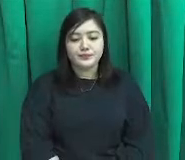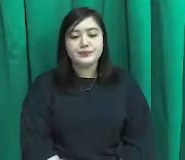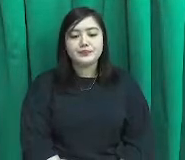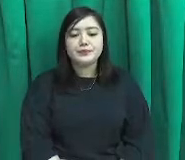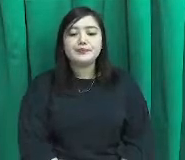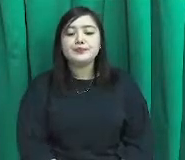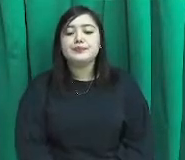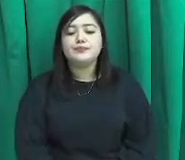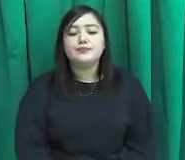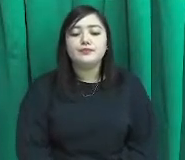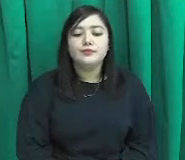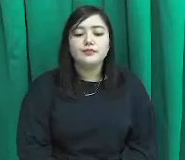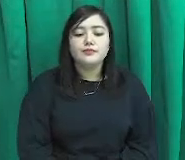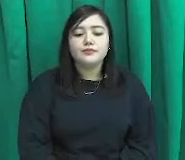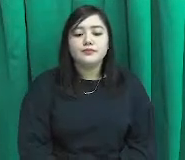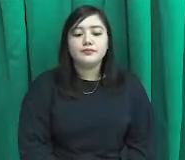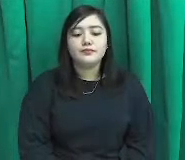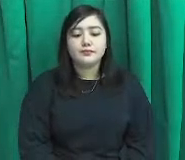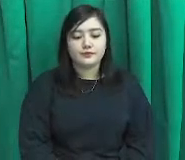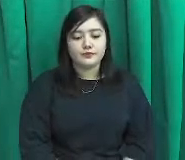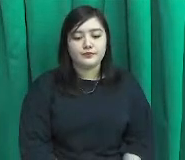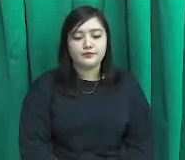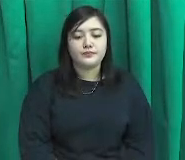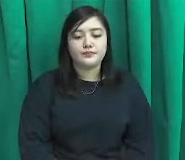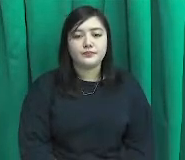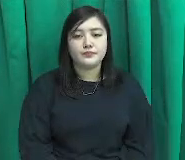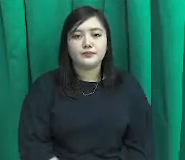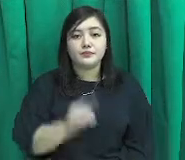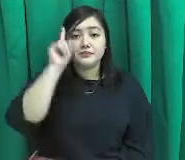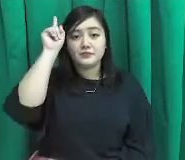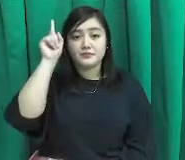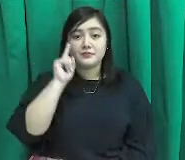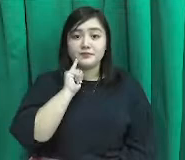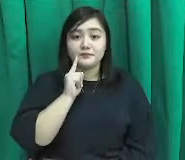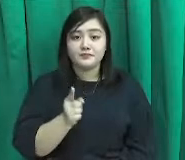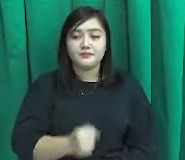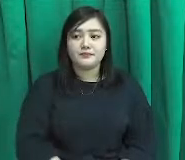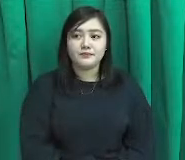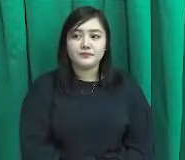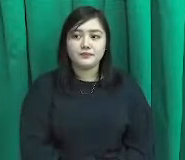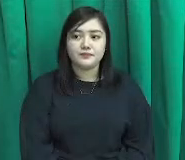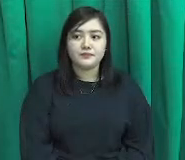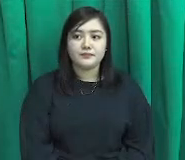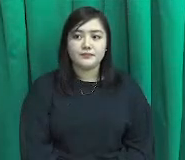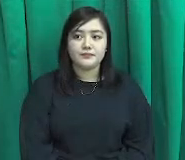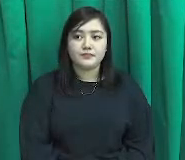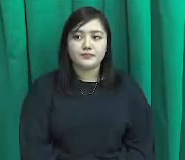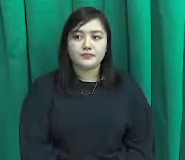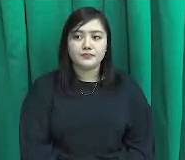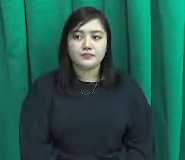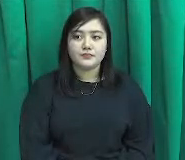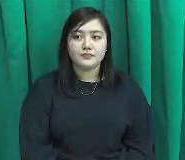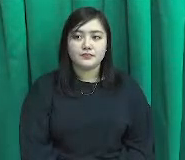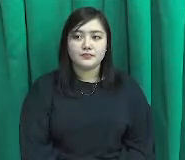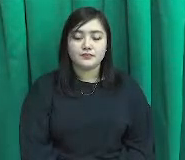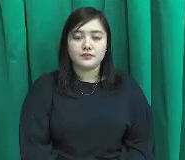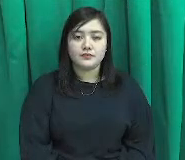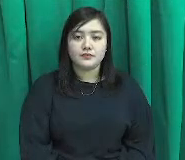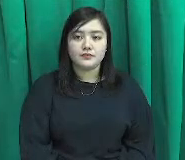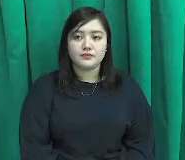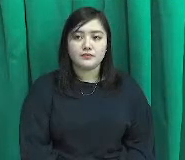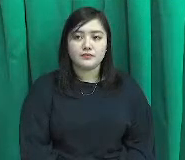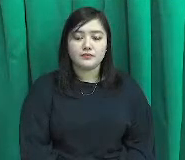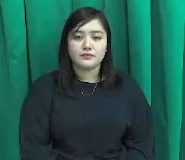sa panalangin. Kasi kung tatapusin natin kaagad ang problema sa panalangin na hindi natin napag-usapan